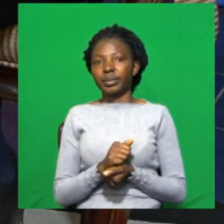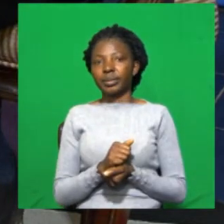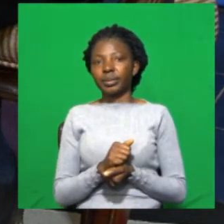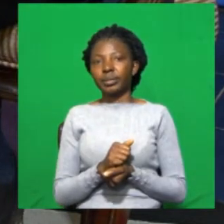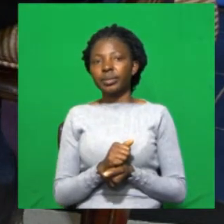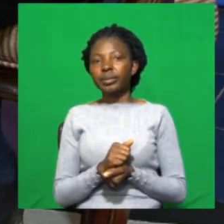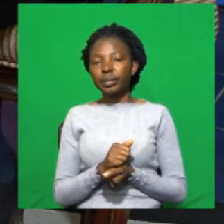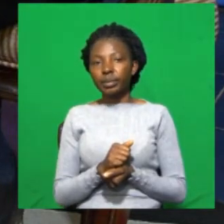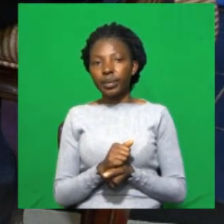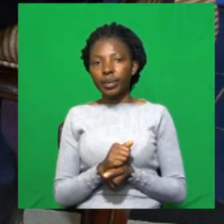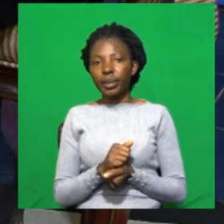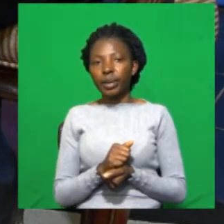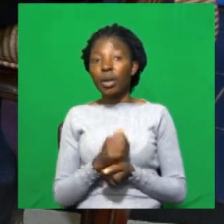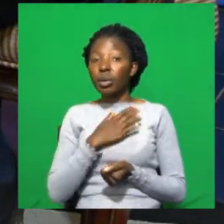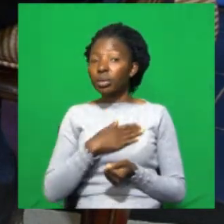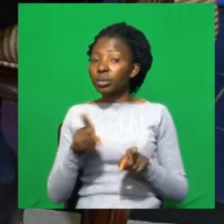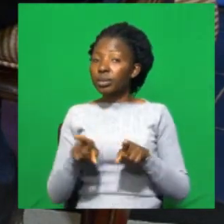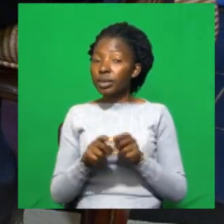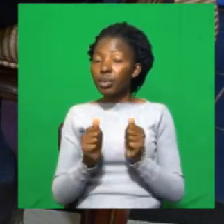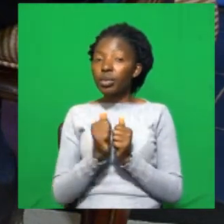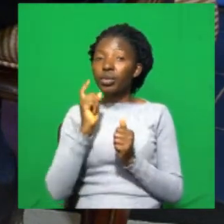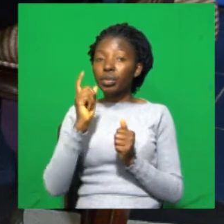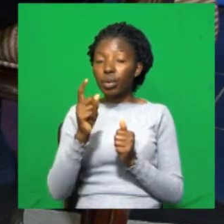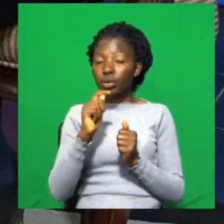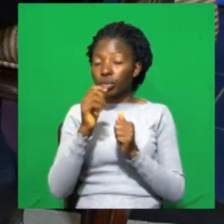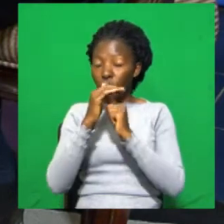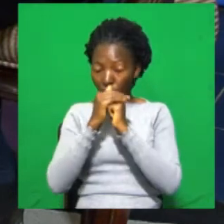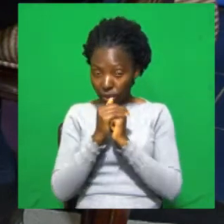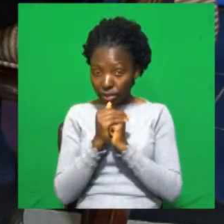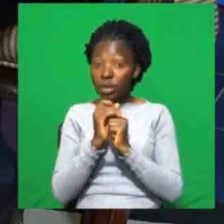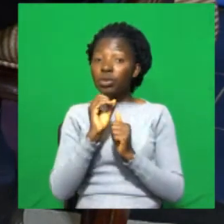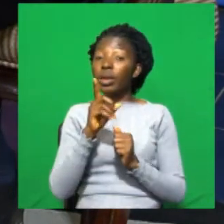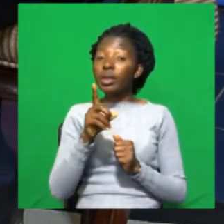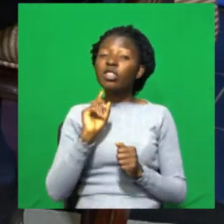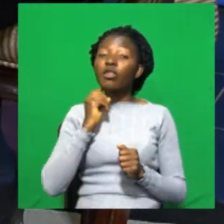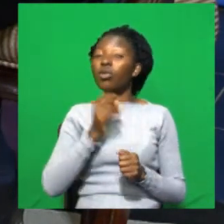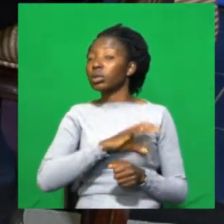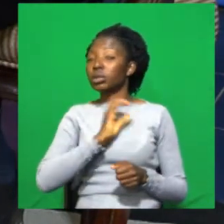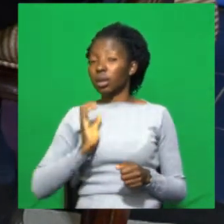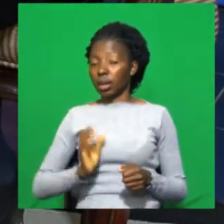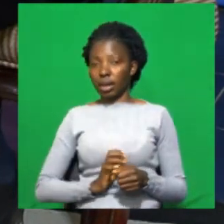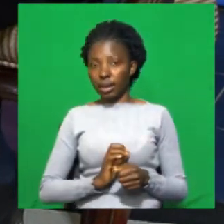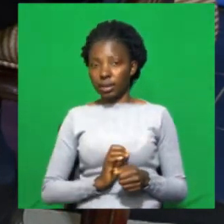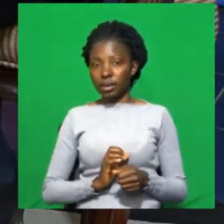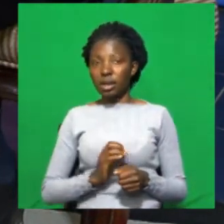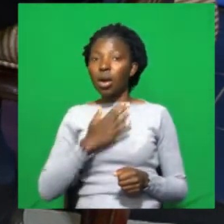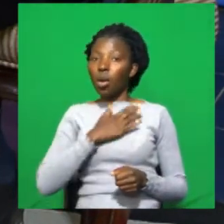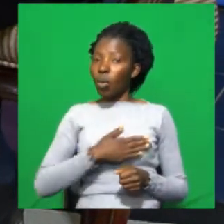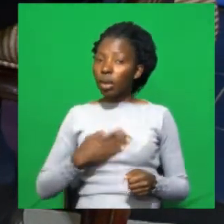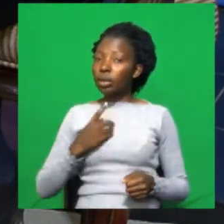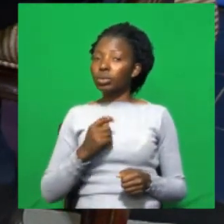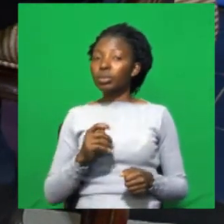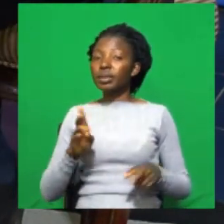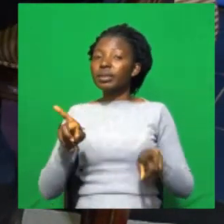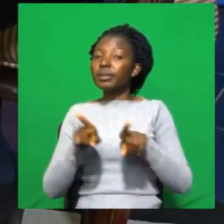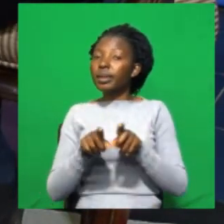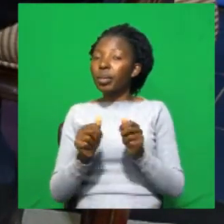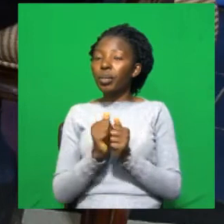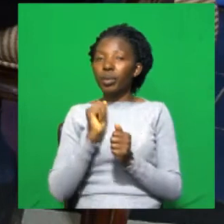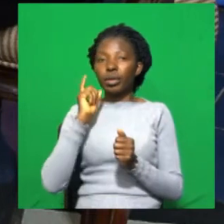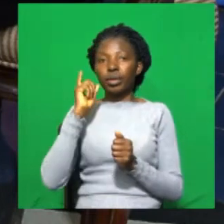bedzi. Aida kuenzana naMwari pakunamata. Saka uyu antikristu uyu hanzi anenge achizviitawo